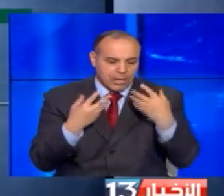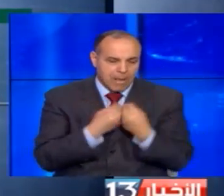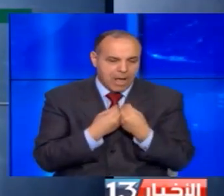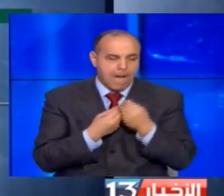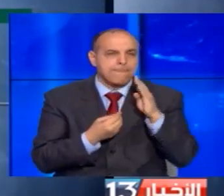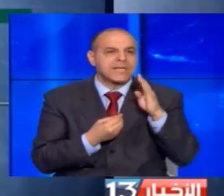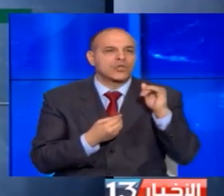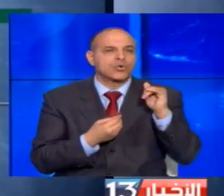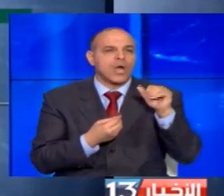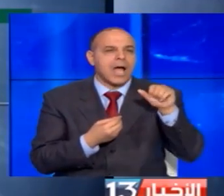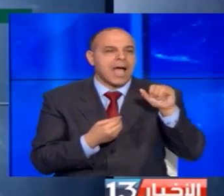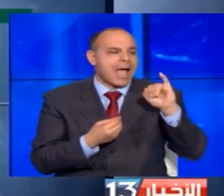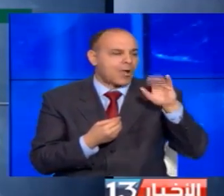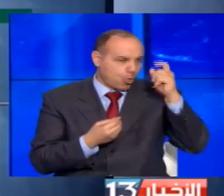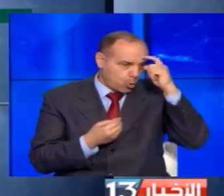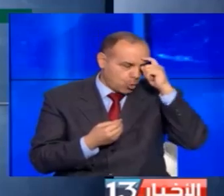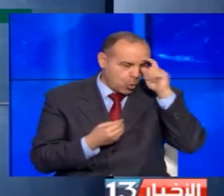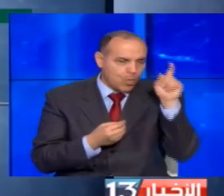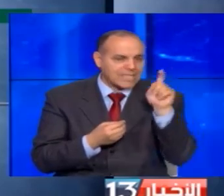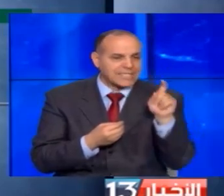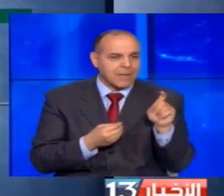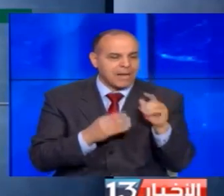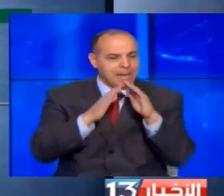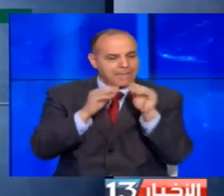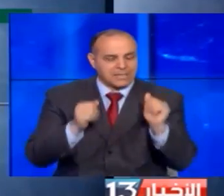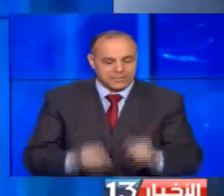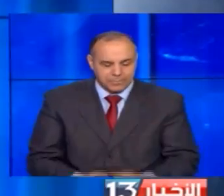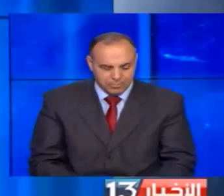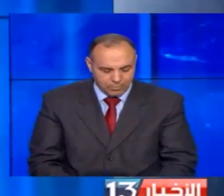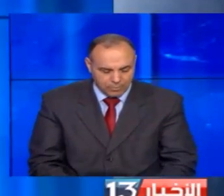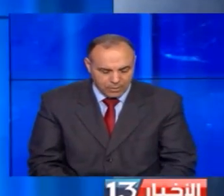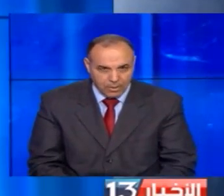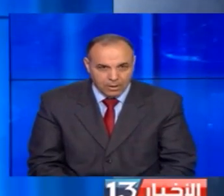وبيترو أتليتوكو الأنغولي والزمالك المصري.